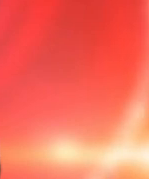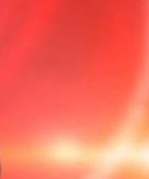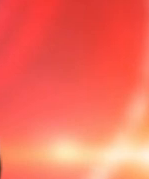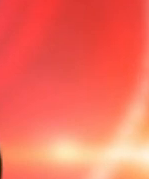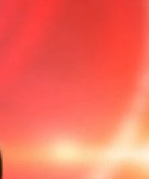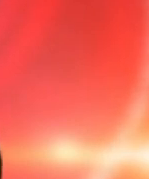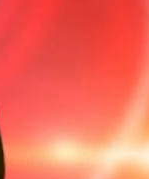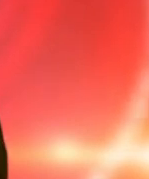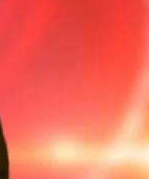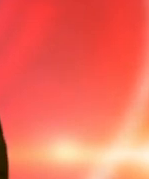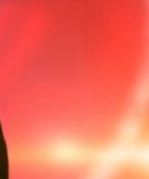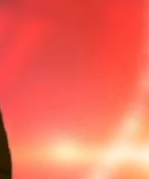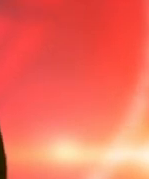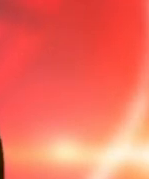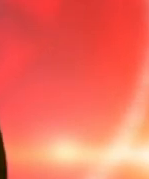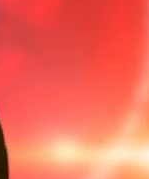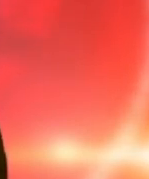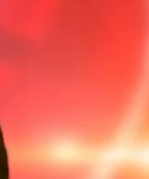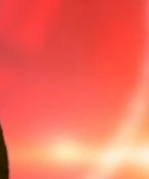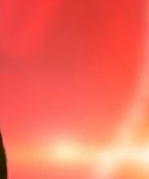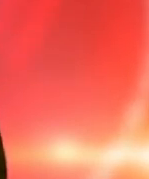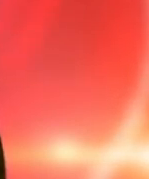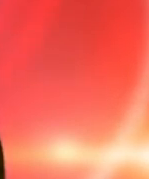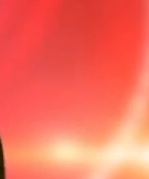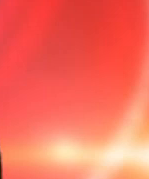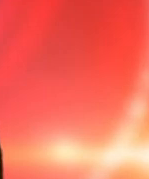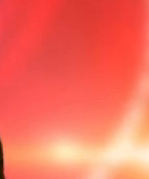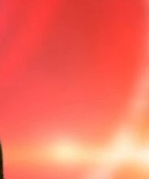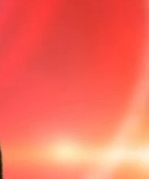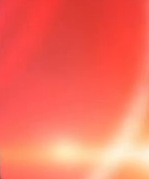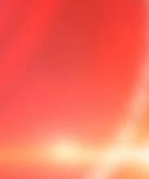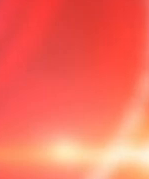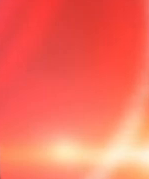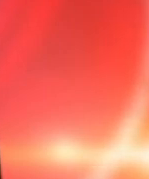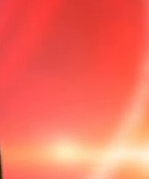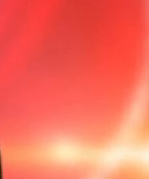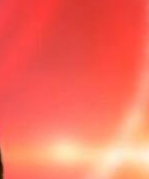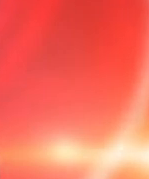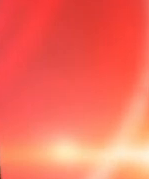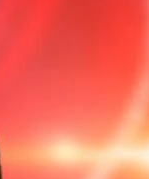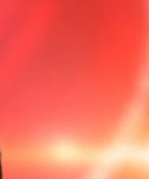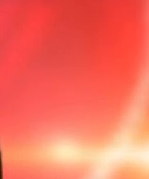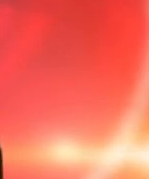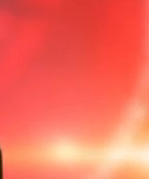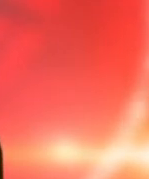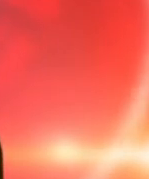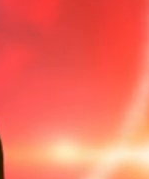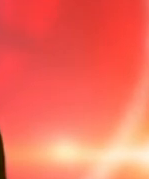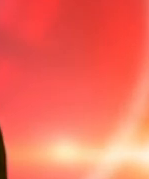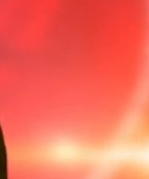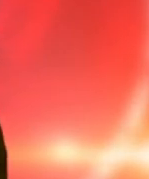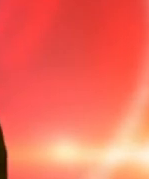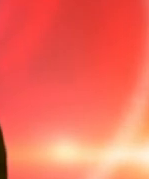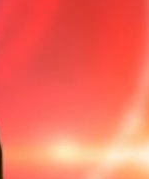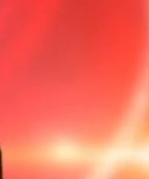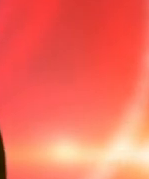Ce proiecte europene se implementează în raionul Leova, ce părere au cetățenii privitor la apeductul nou și de unde consumau oamenii apă până